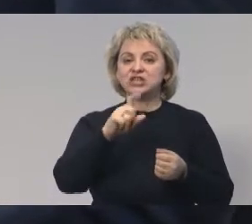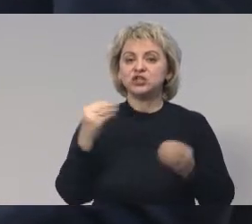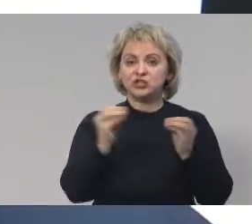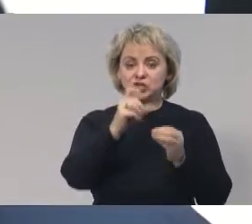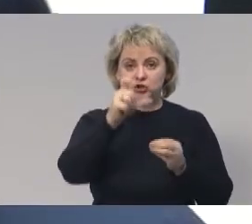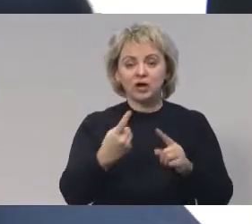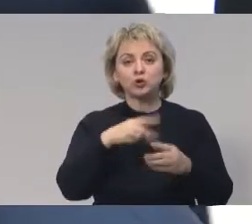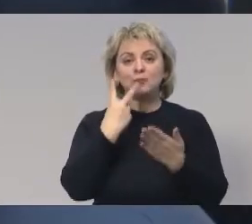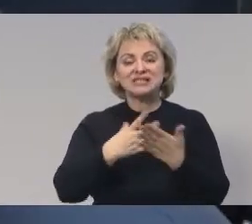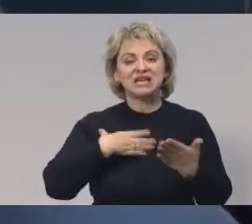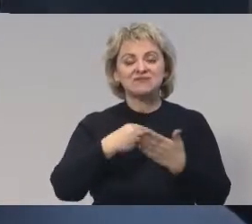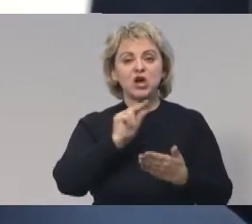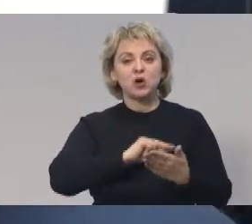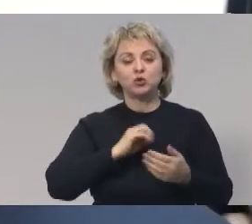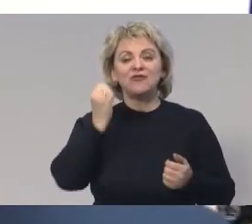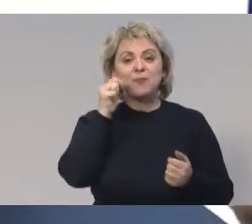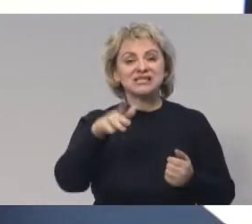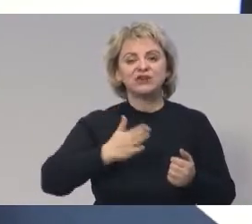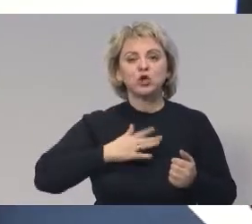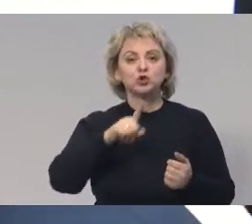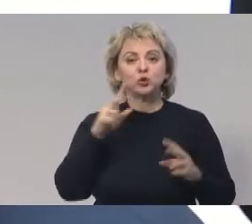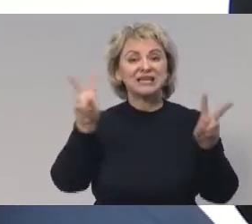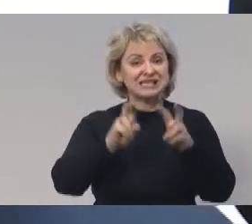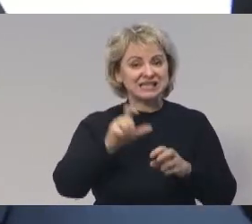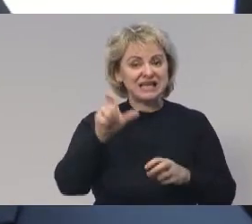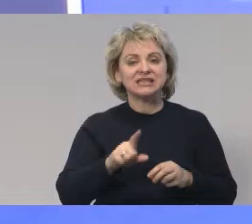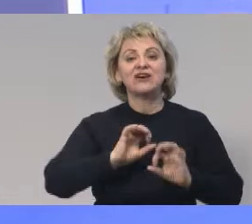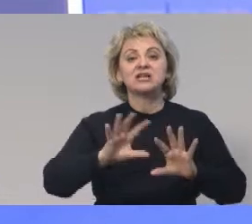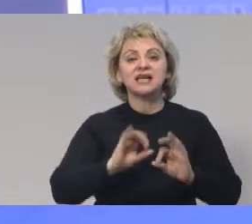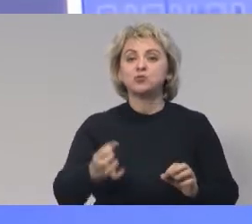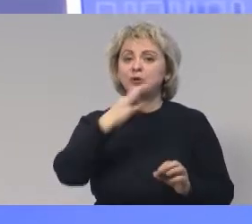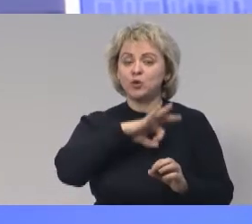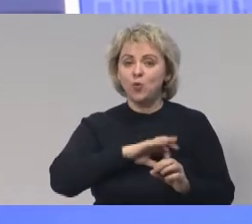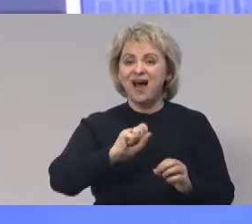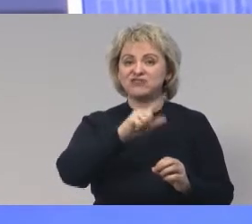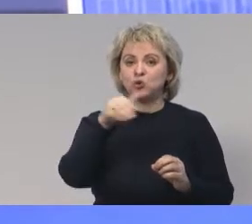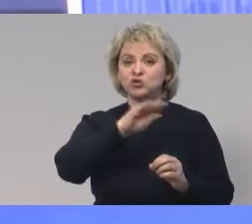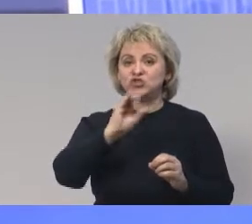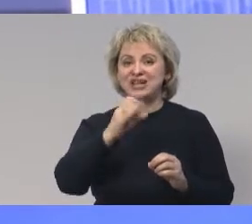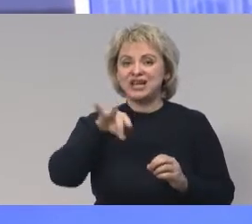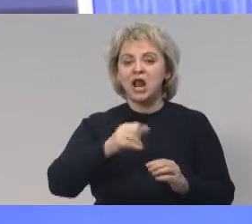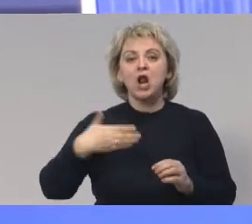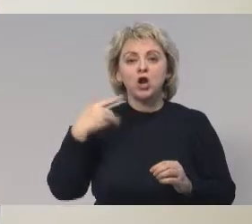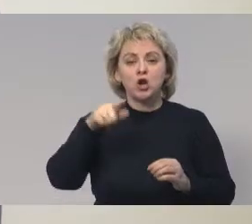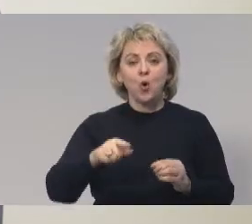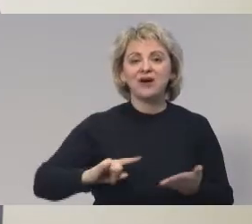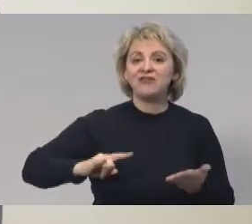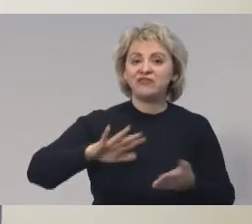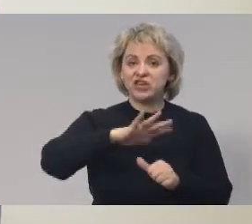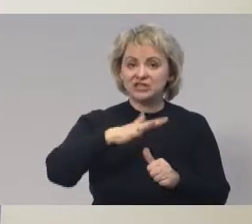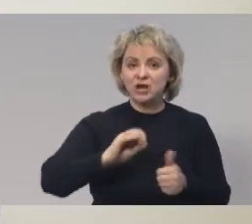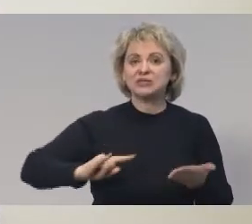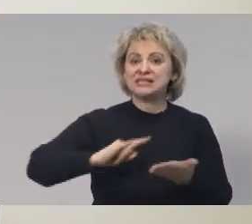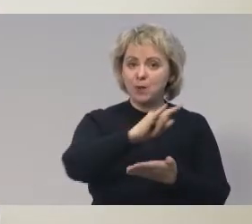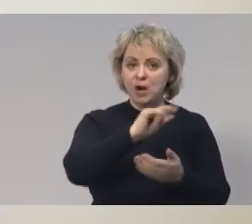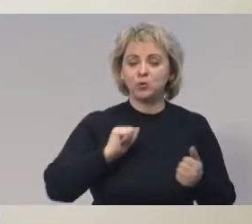которые представят свои работы в Москве. Наш юный исследователь расскажет о преимуществах автожира, сверхлегкого гибрида вертолета и